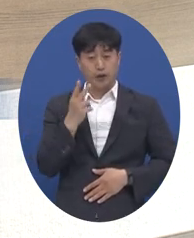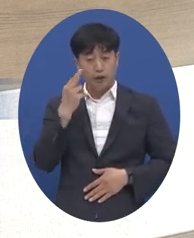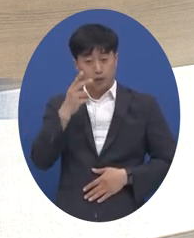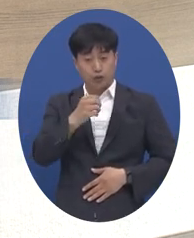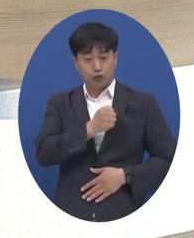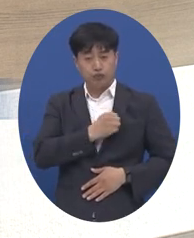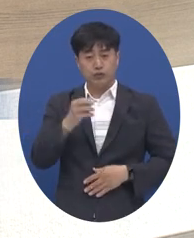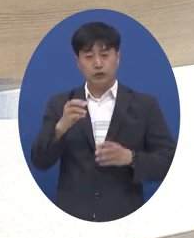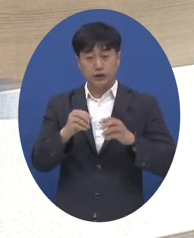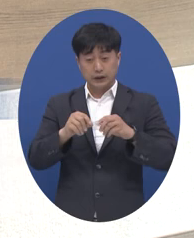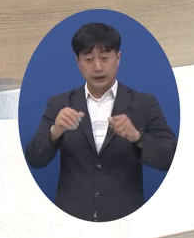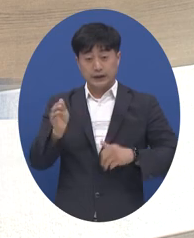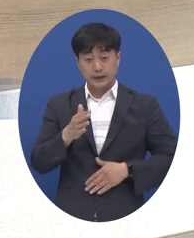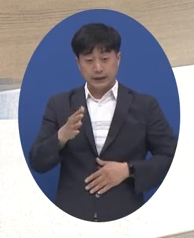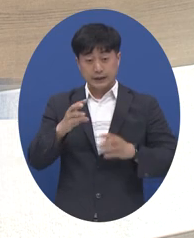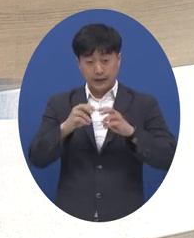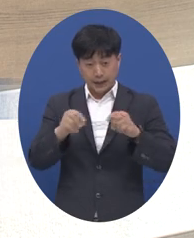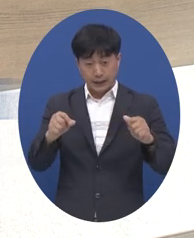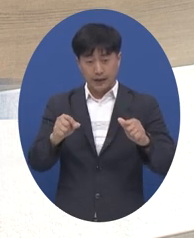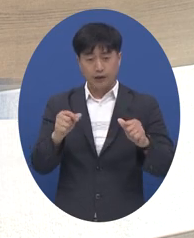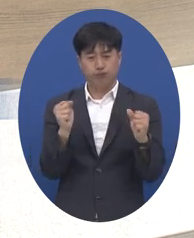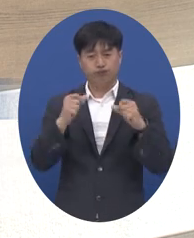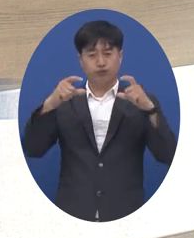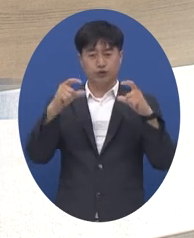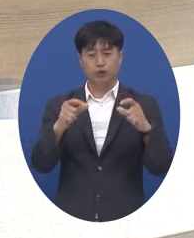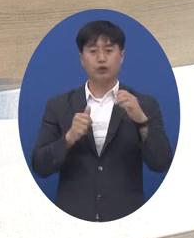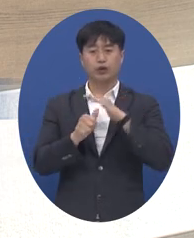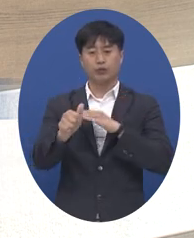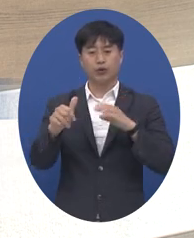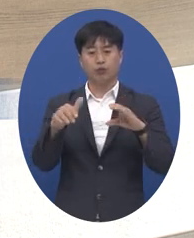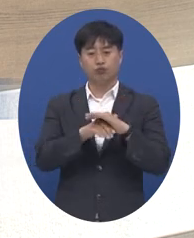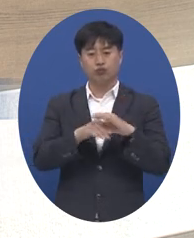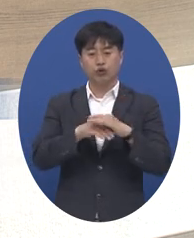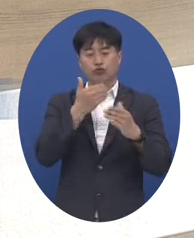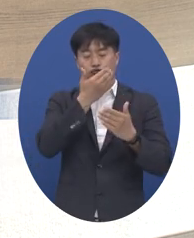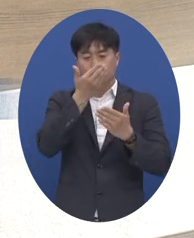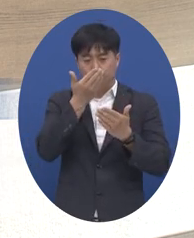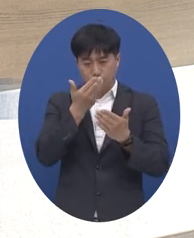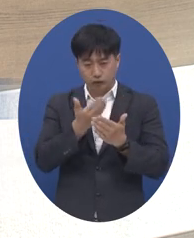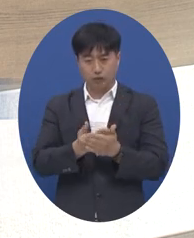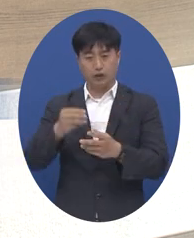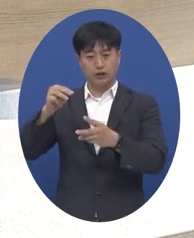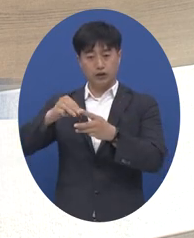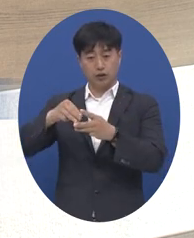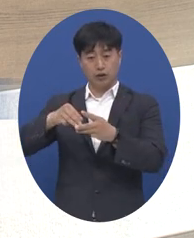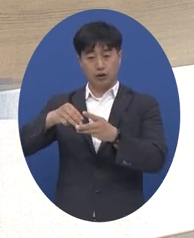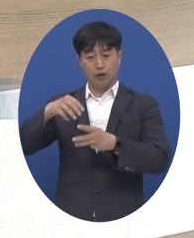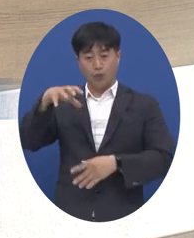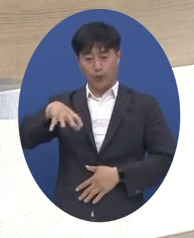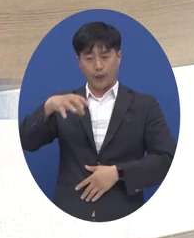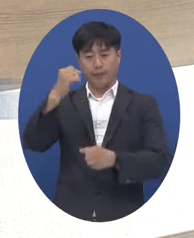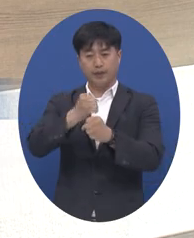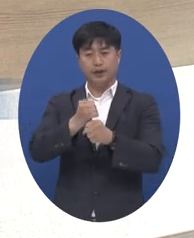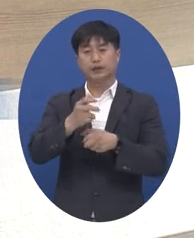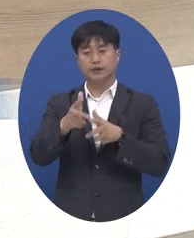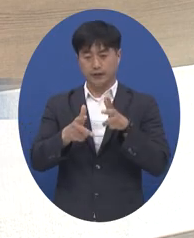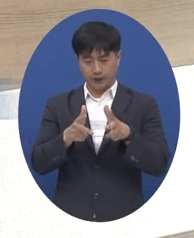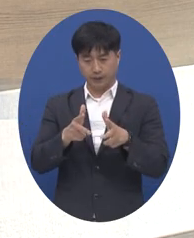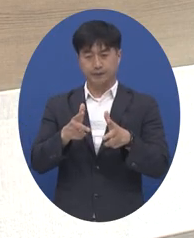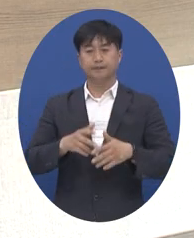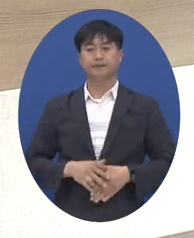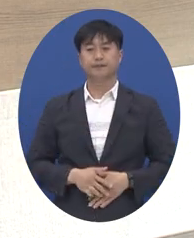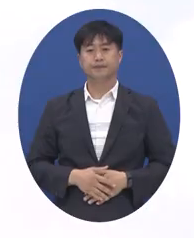공유지 들 아 북부를 대표하는 좀 아 문화 그처럼 3타 로 만드는